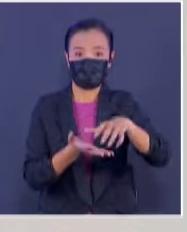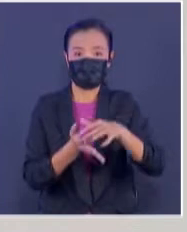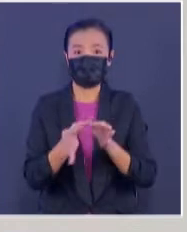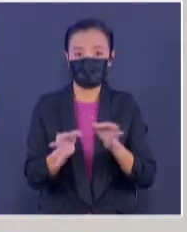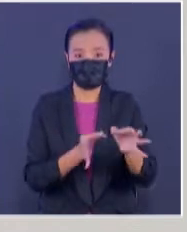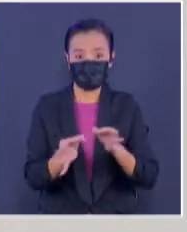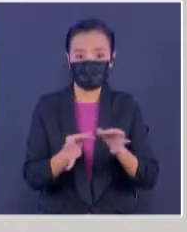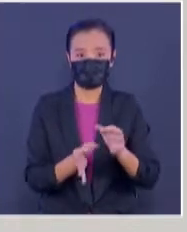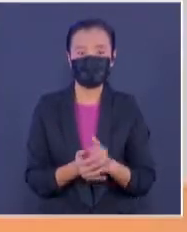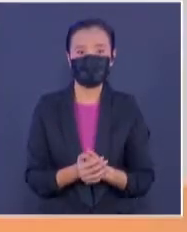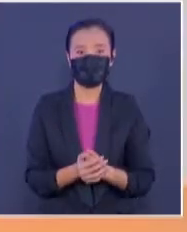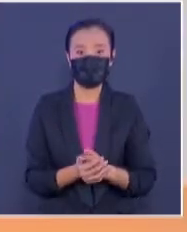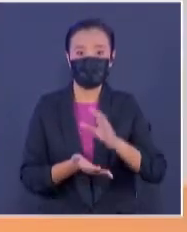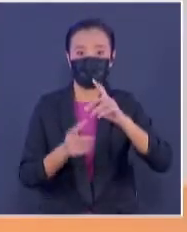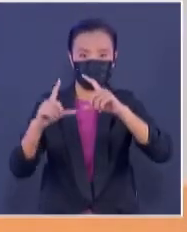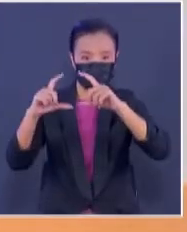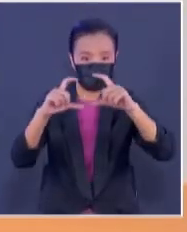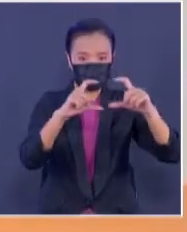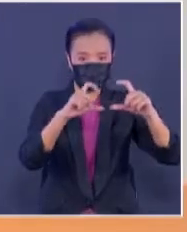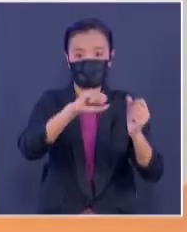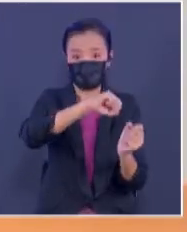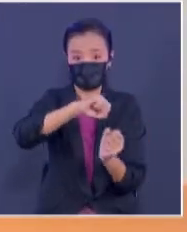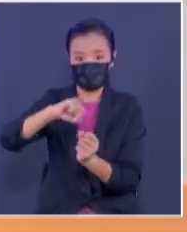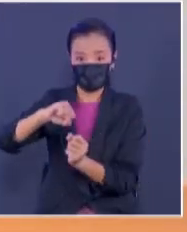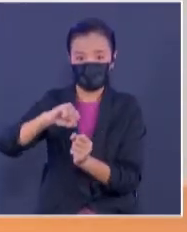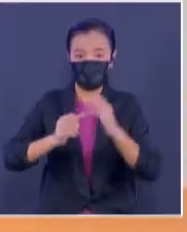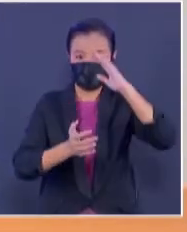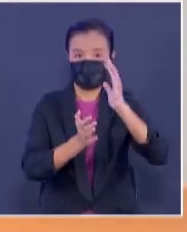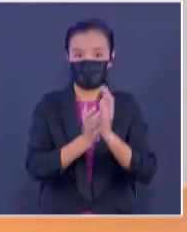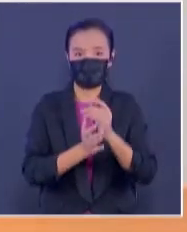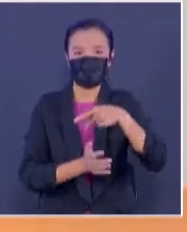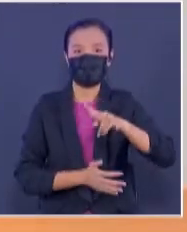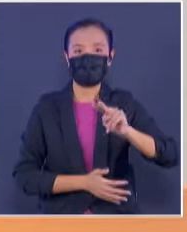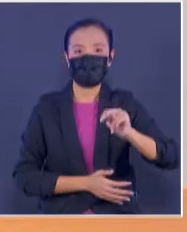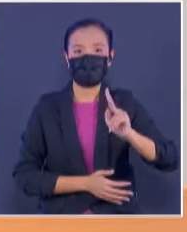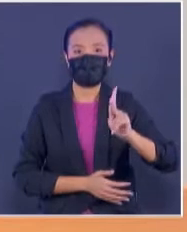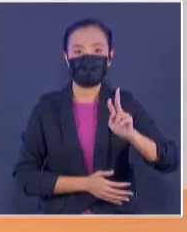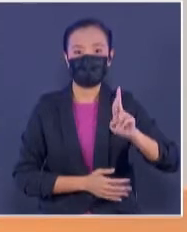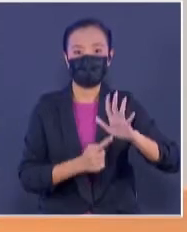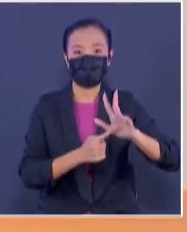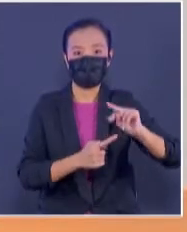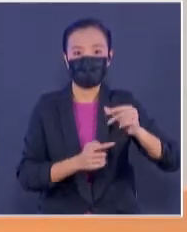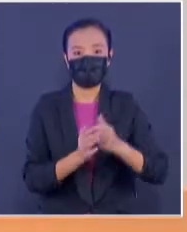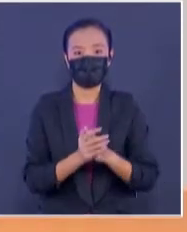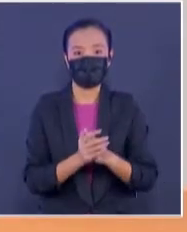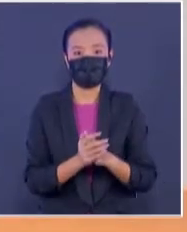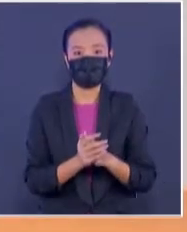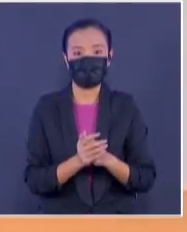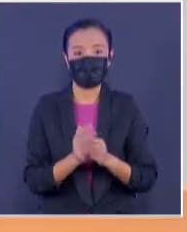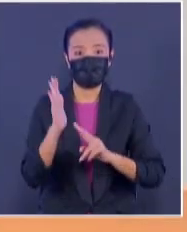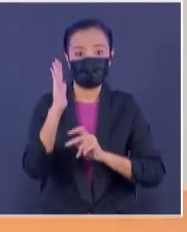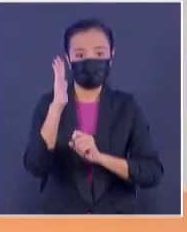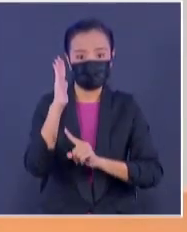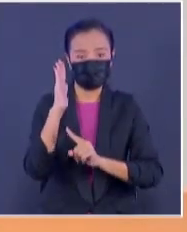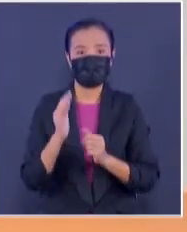ณีที่มีผู้บันทึกภาพรถตู้ตำรวจของสภ.พลกรังจังหวัดนครราชสีมาขับมาจอดตรงชายหาดชะ